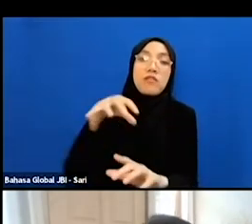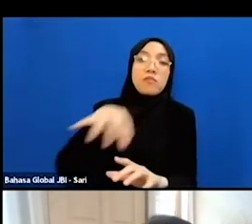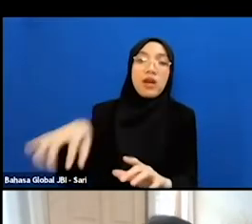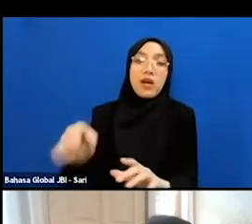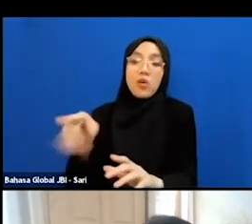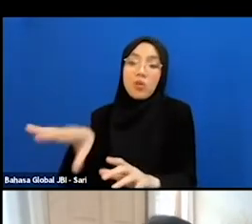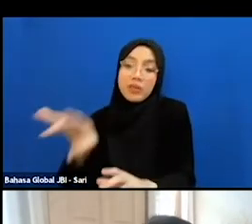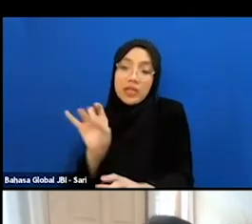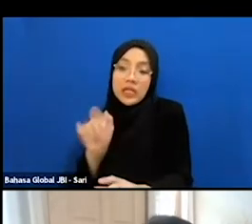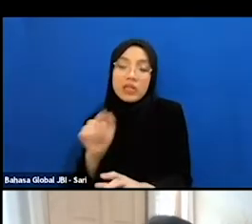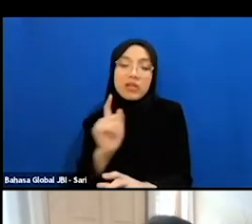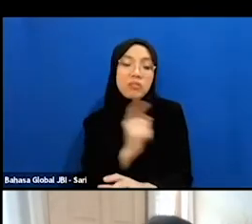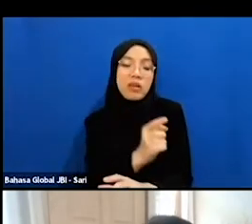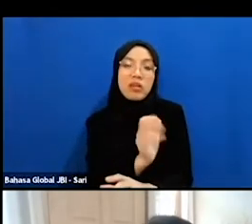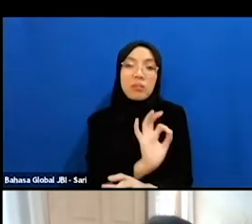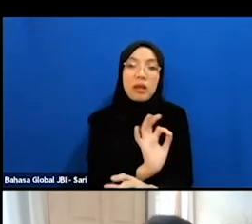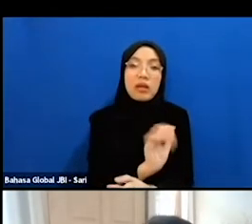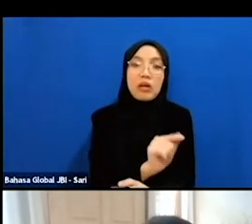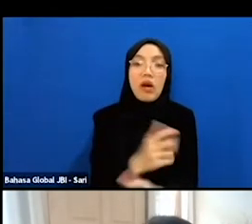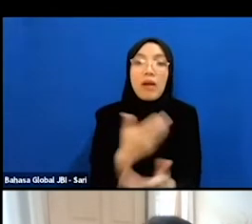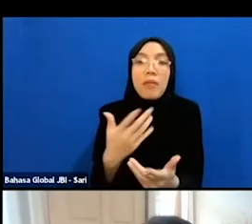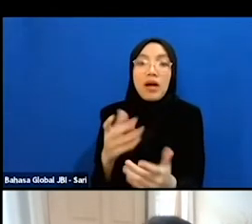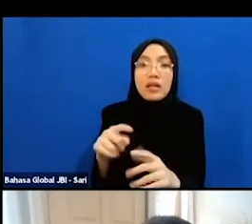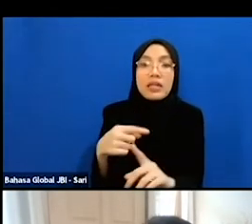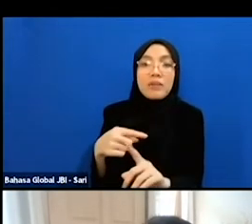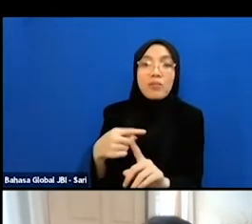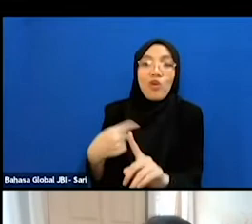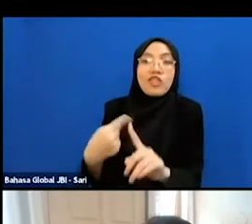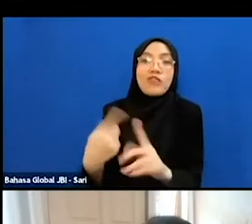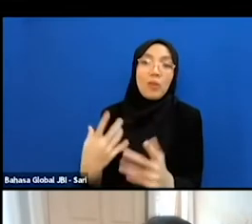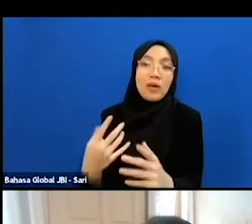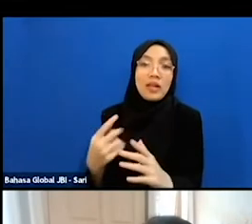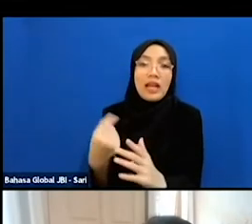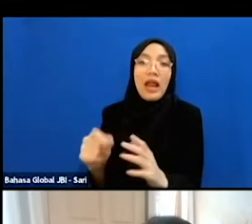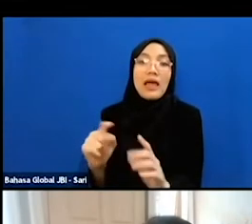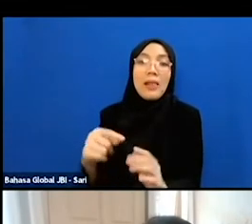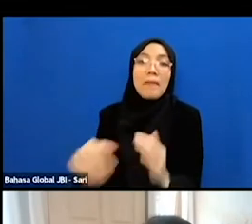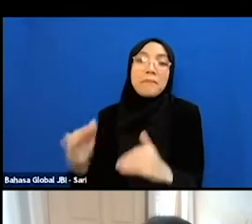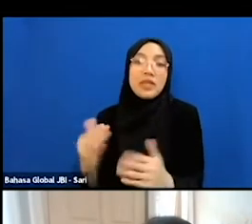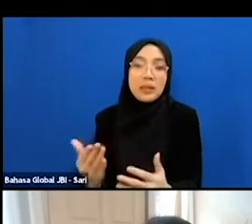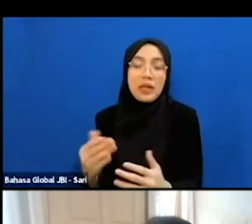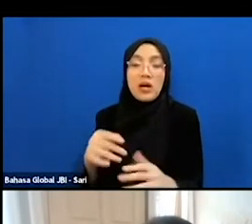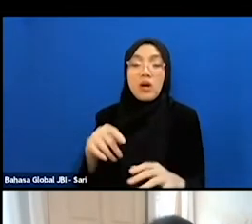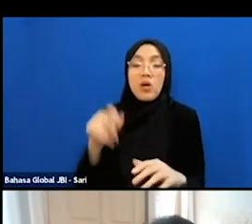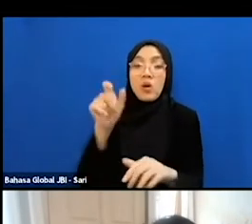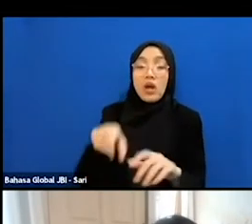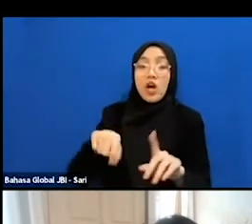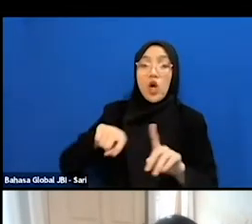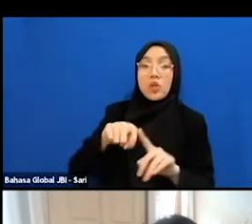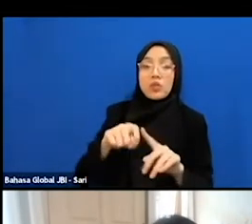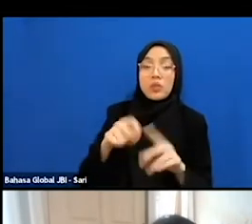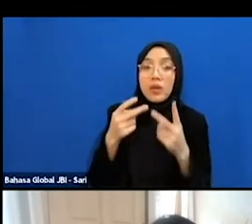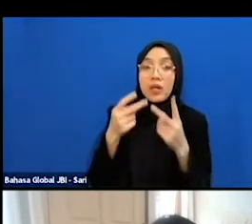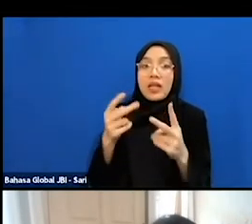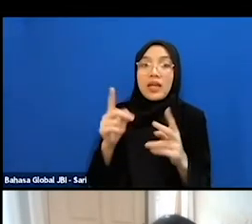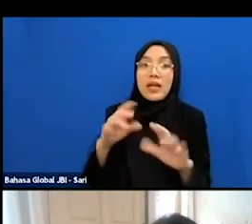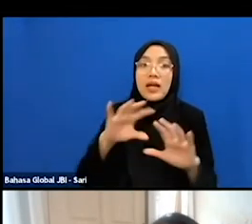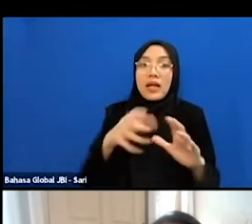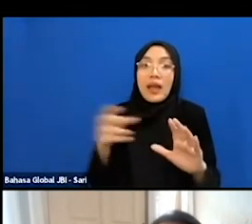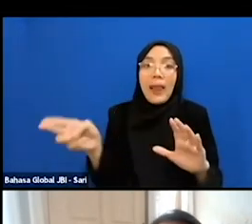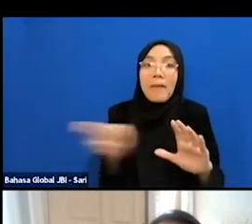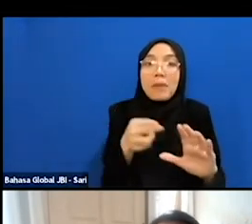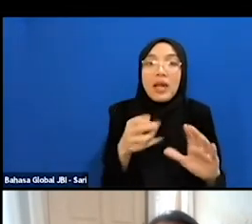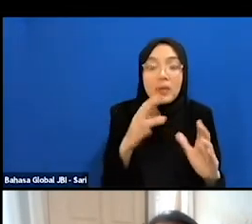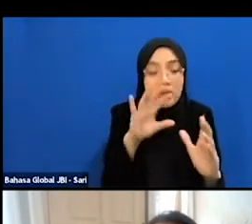lain nah biasanya Konsumen akan melihat ada Le Berapa